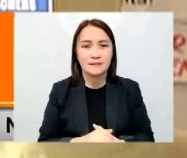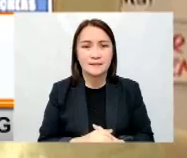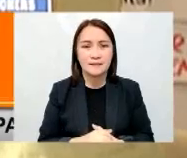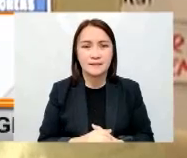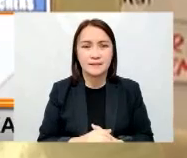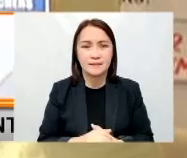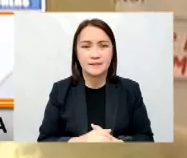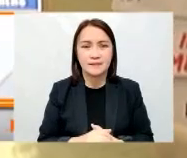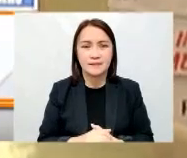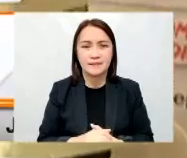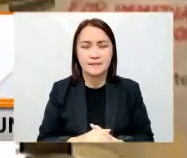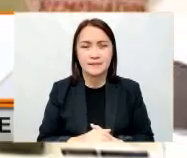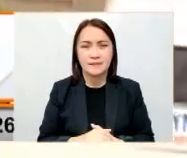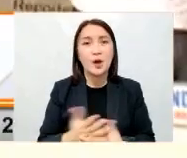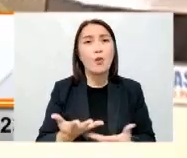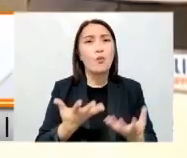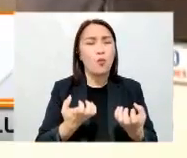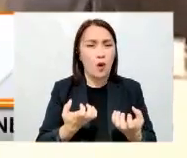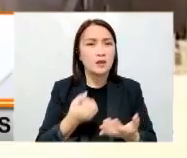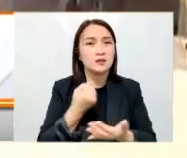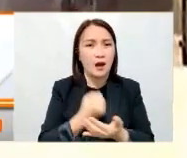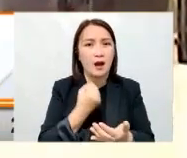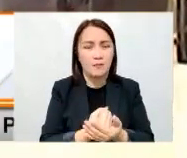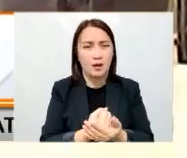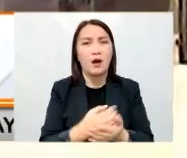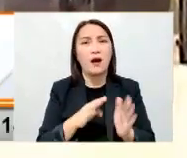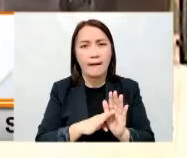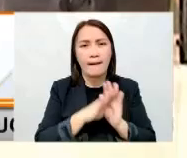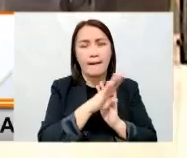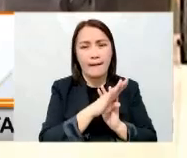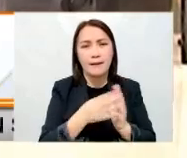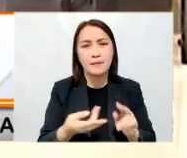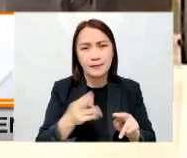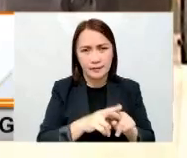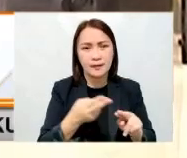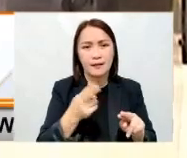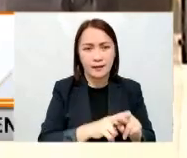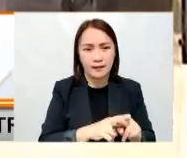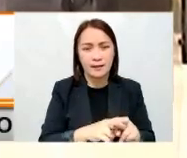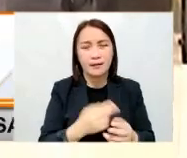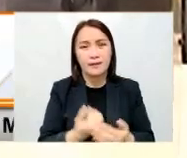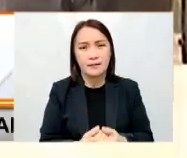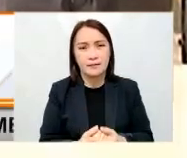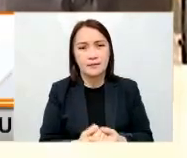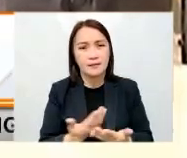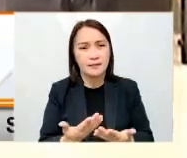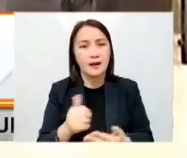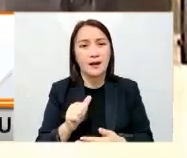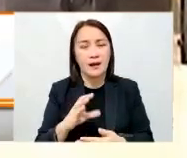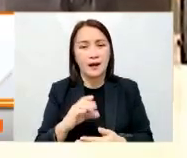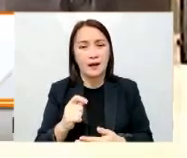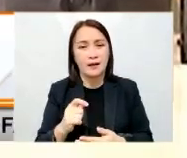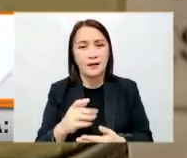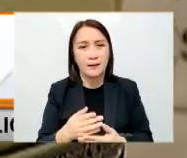profiling, sahod, itaas, hindi panarahas. Pinahalagan ng Grupong Act Philippines ang memorandum ng